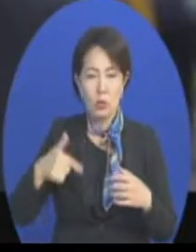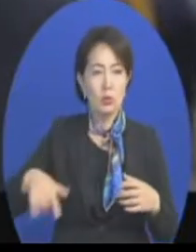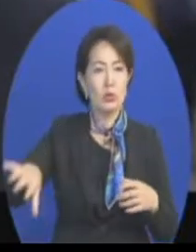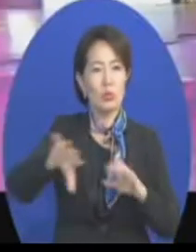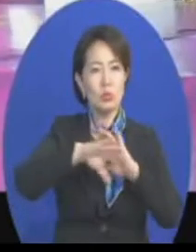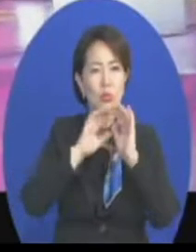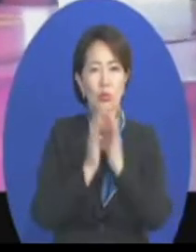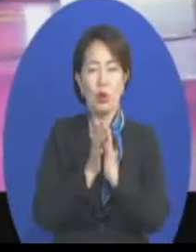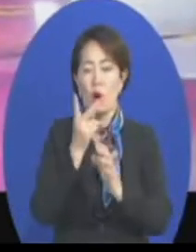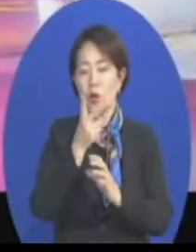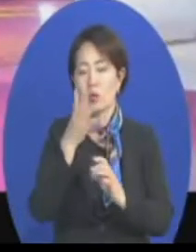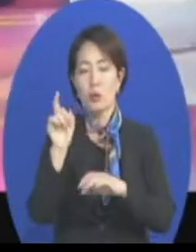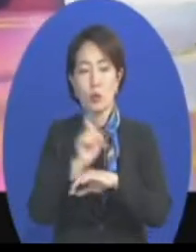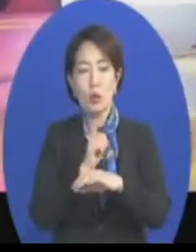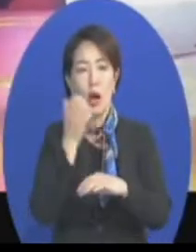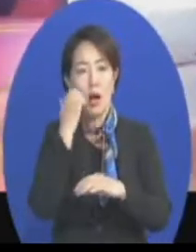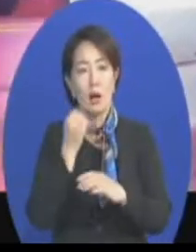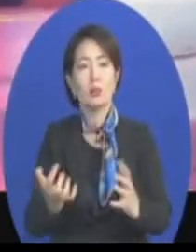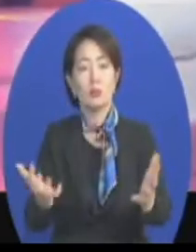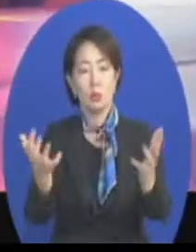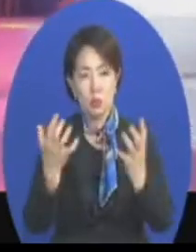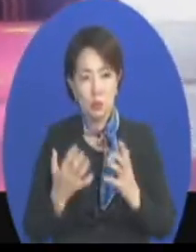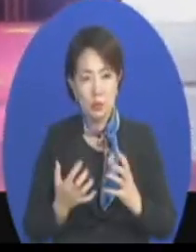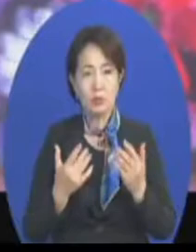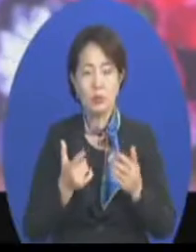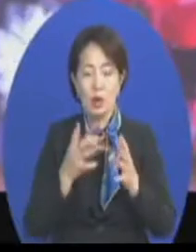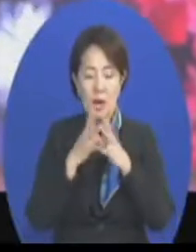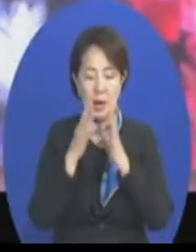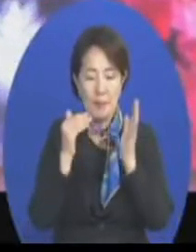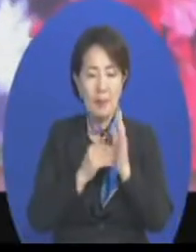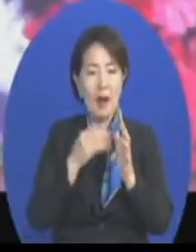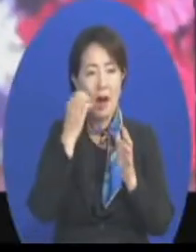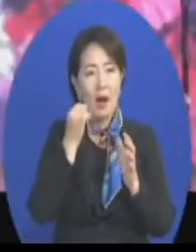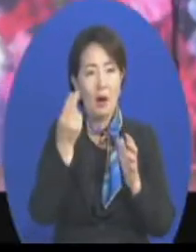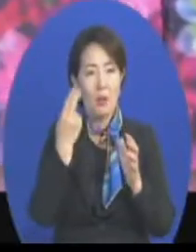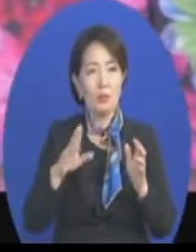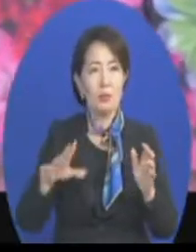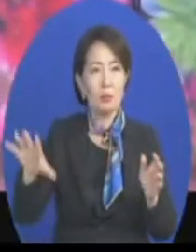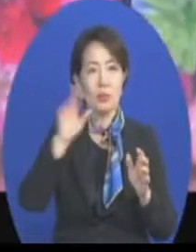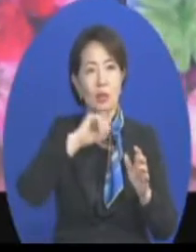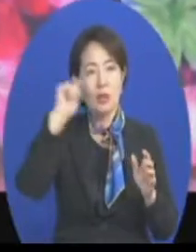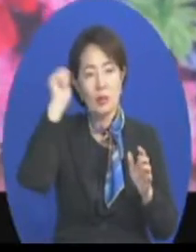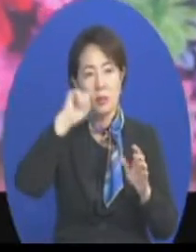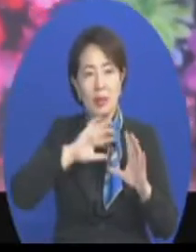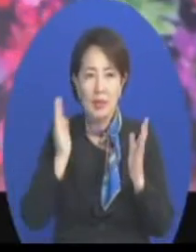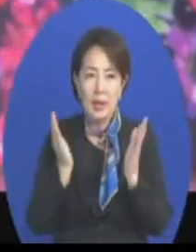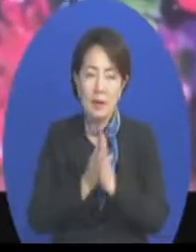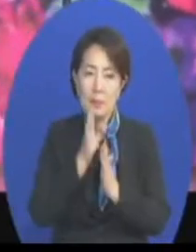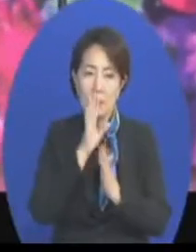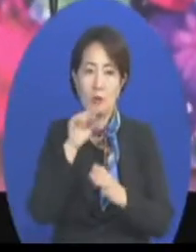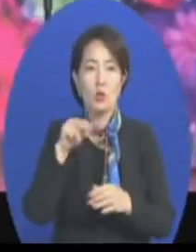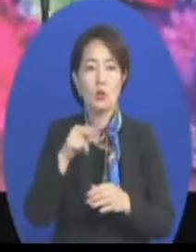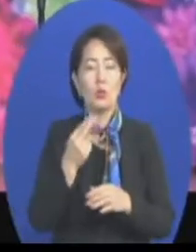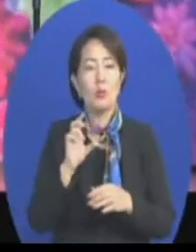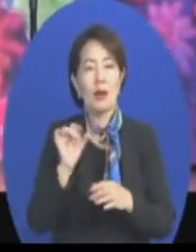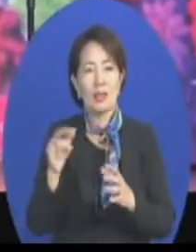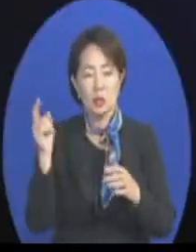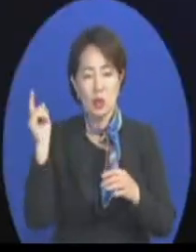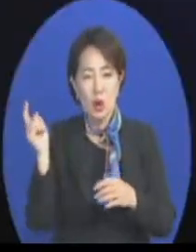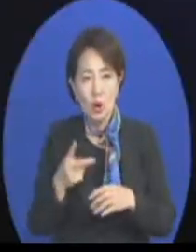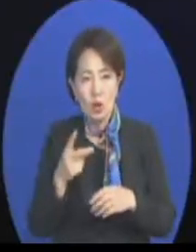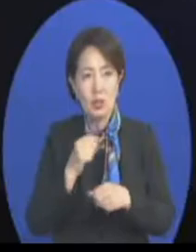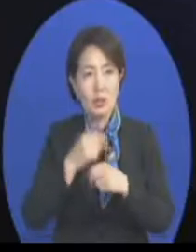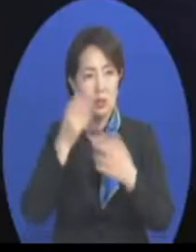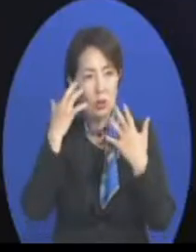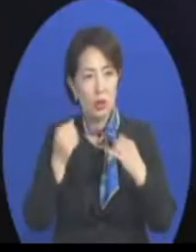дүүргийн 25 хорооны ахмадуудыг хүлээж авч байгаа. 100,000 ахмадуудтайгаа ахмадын баяраа хамтдаа тэмдэглэхээр одоо ингээд Юби багт өнөөдөр хоёр дахь үйл ажиллагаа